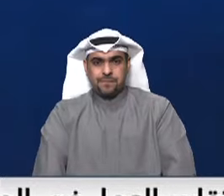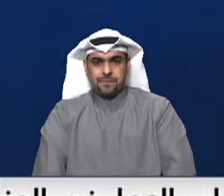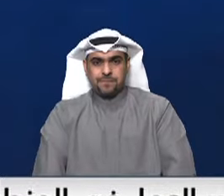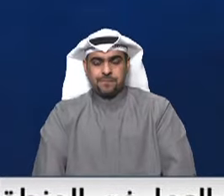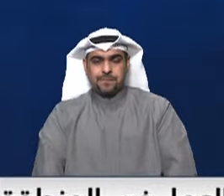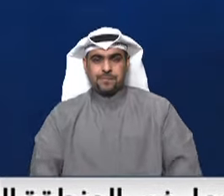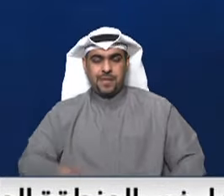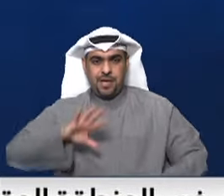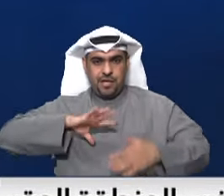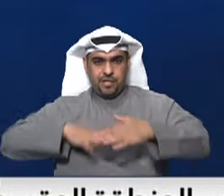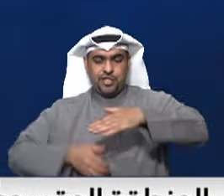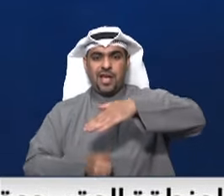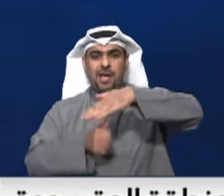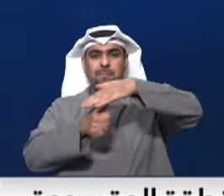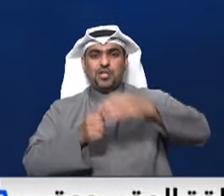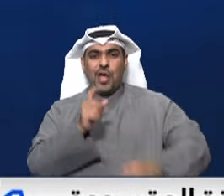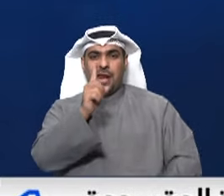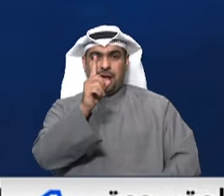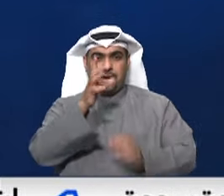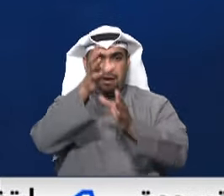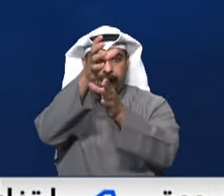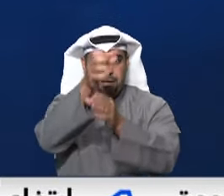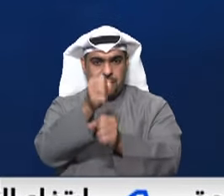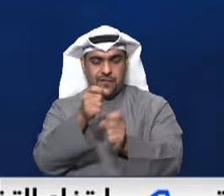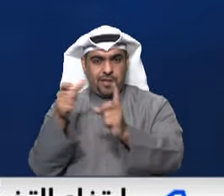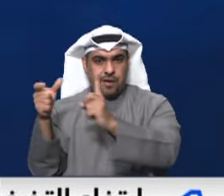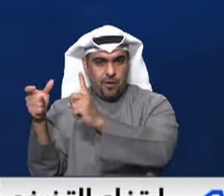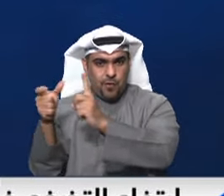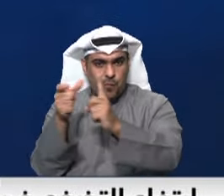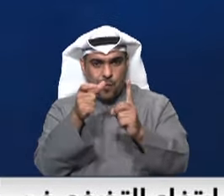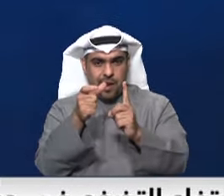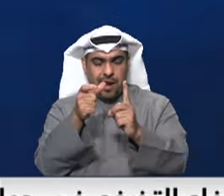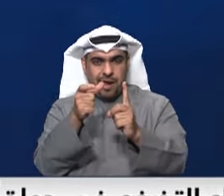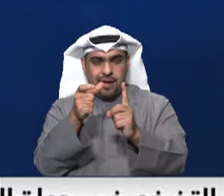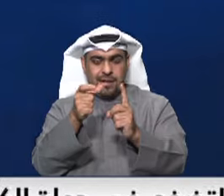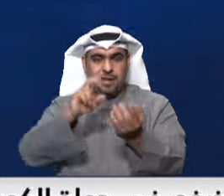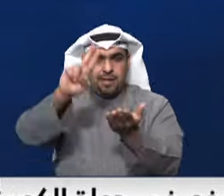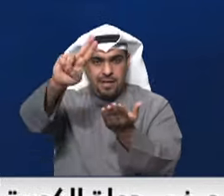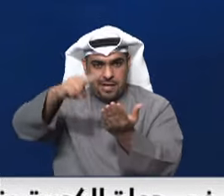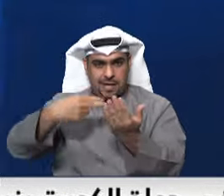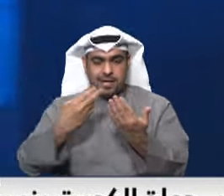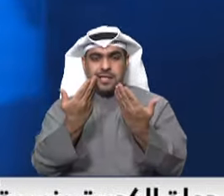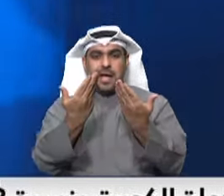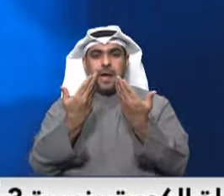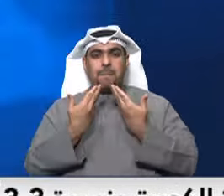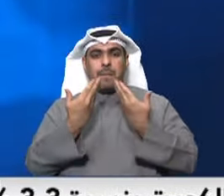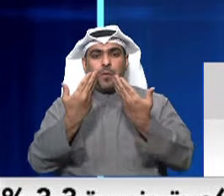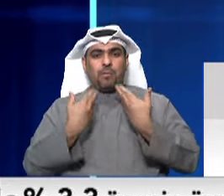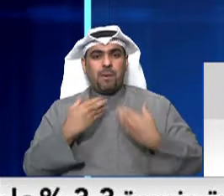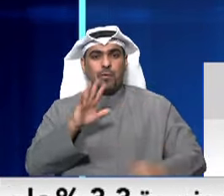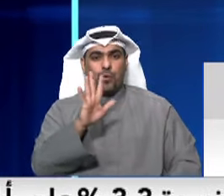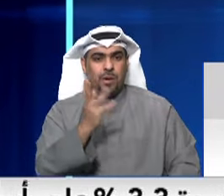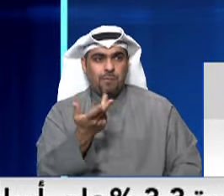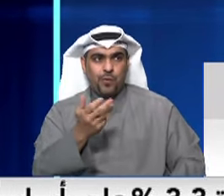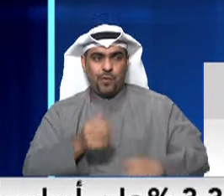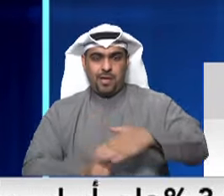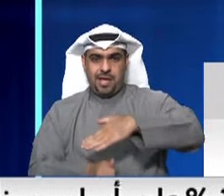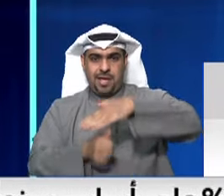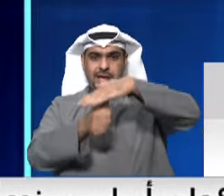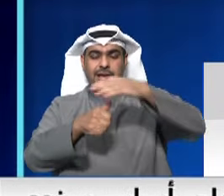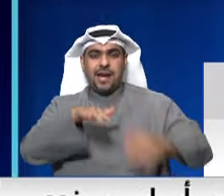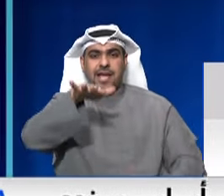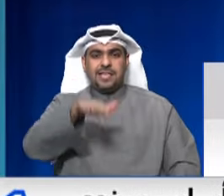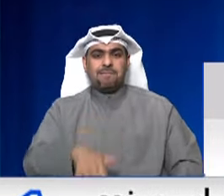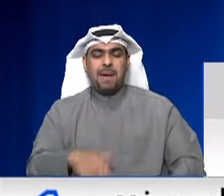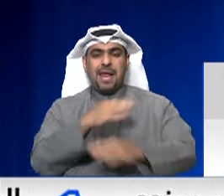تلقى حضره صاحب السمو امير البلاد الشيخ مشعل الاحمد الجابر الصباح حفظه الله ورعاه رساله تهنئه من فخامه الرئيس هاكان